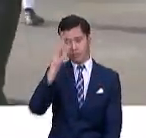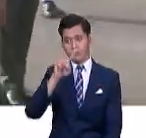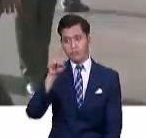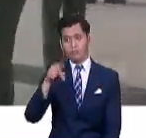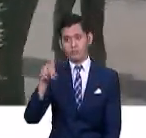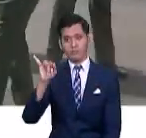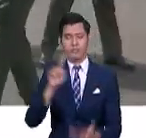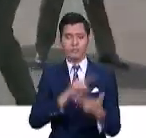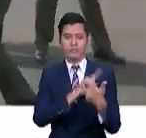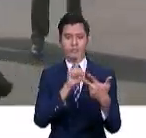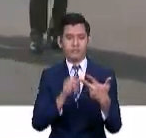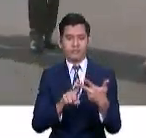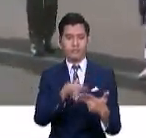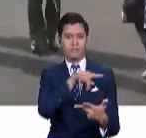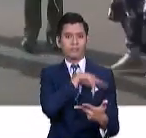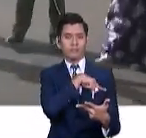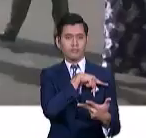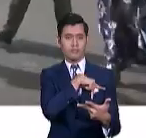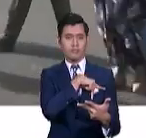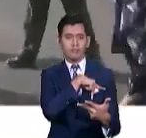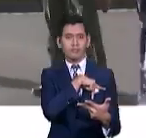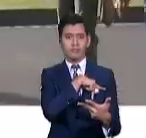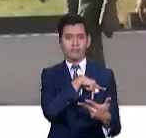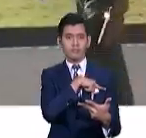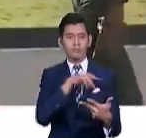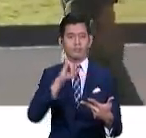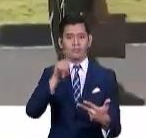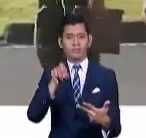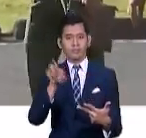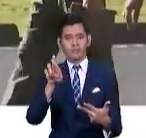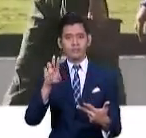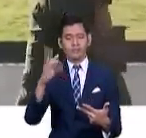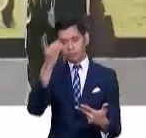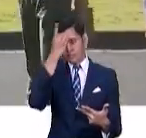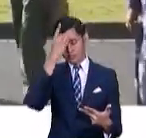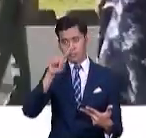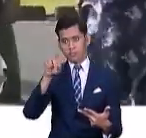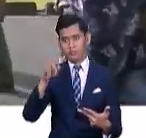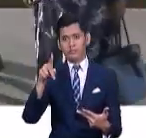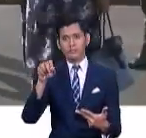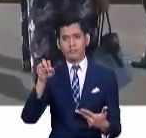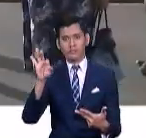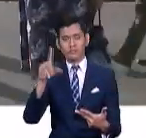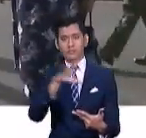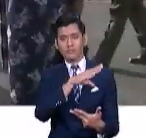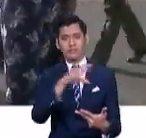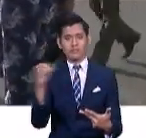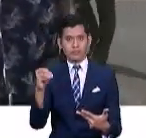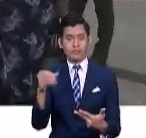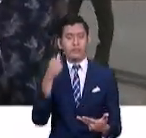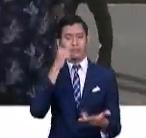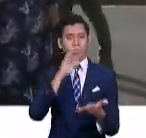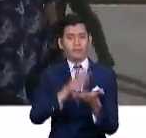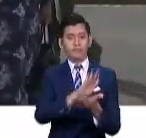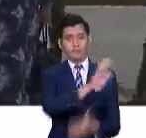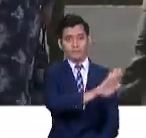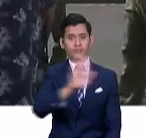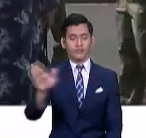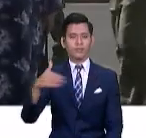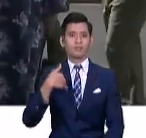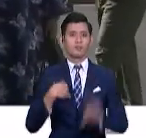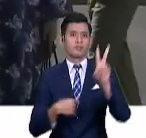Mohamad serta Panglima 1 Division Major Jeneral Datuk Zulkafli Mustafa bersama pasangan masing-masing.